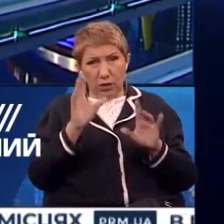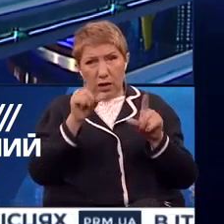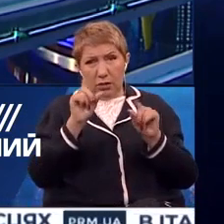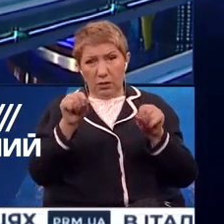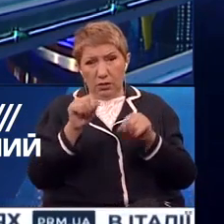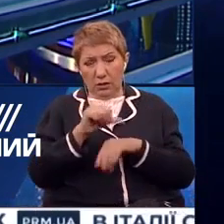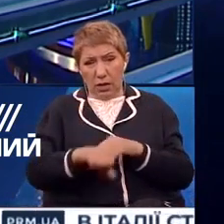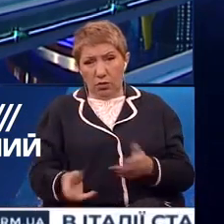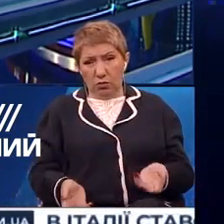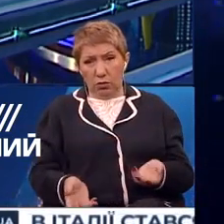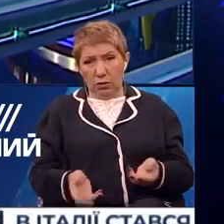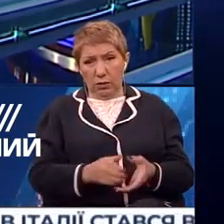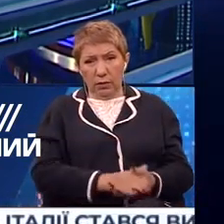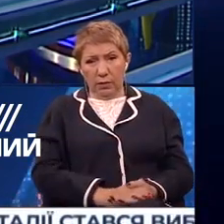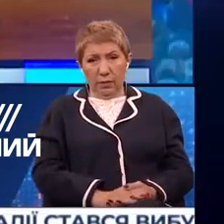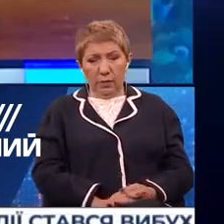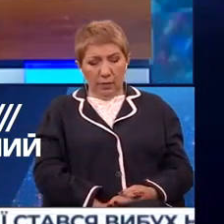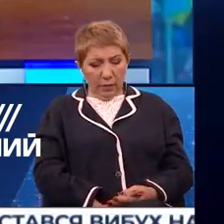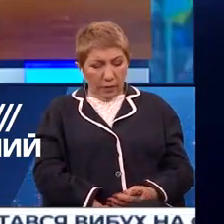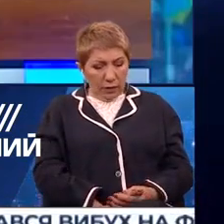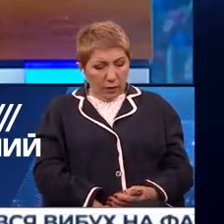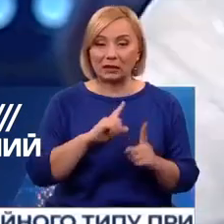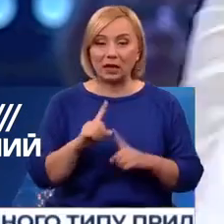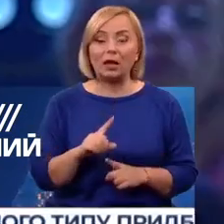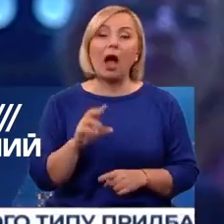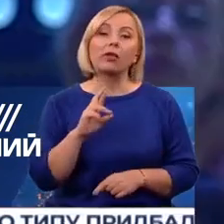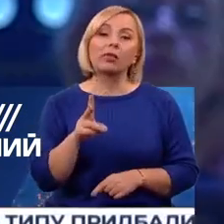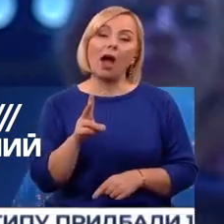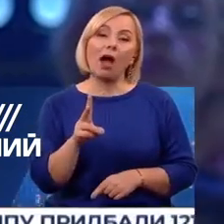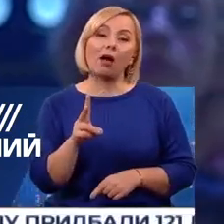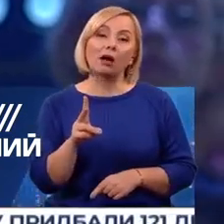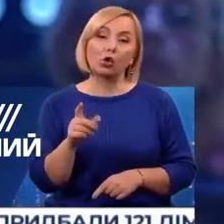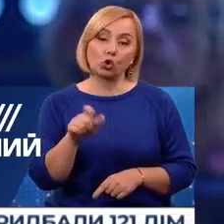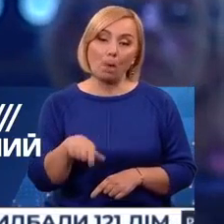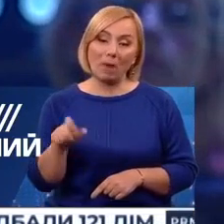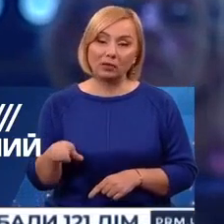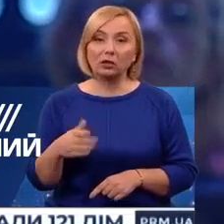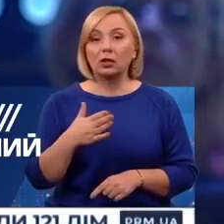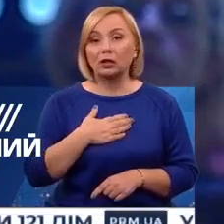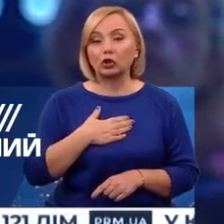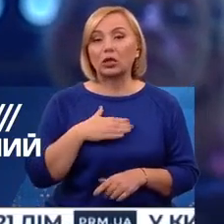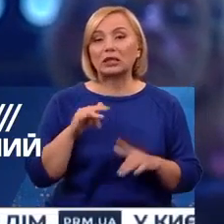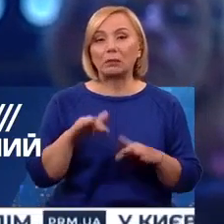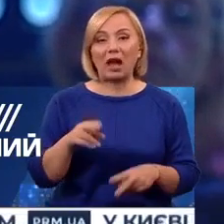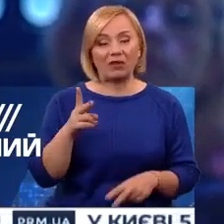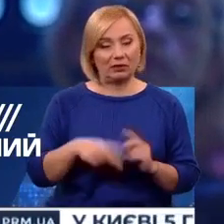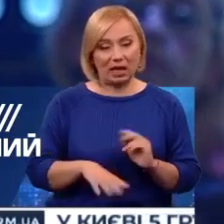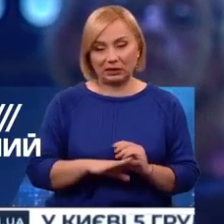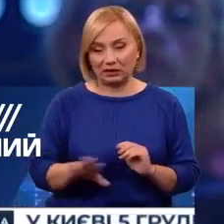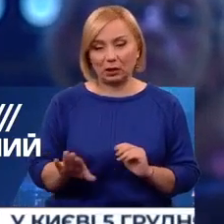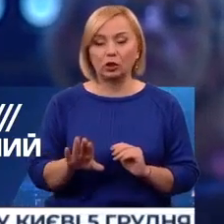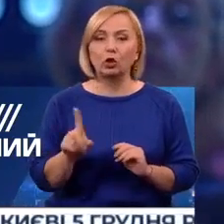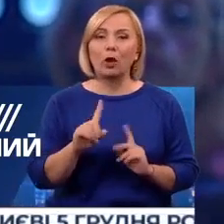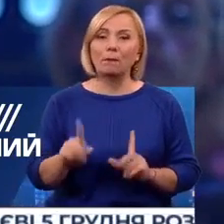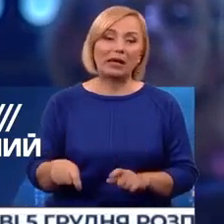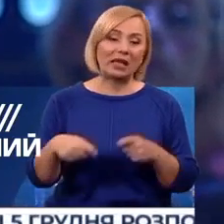будуть шукати через майданівців, кого будуть садити. Я вважаю, що наша справа не закінчена. І для того, щоб не передавати